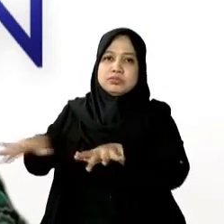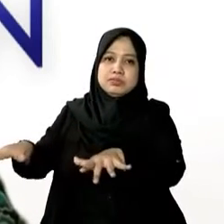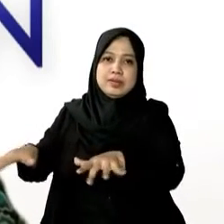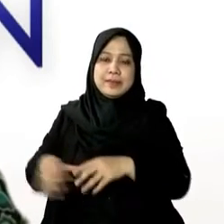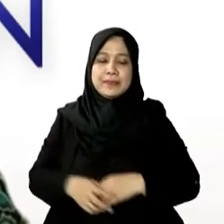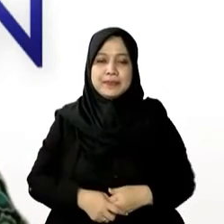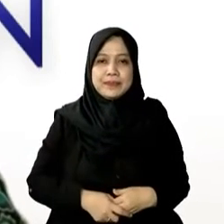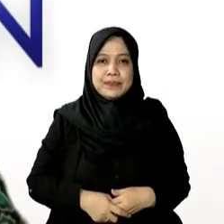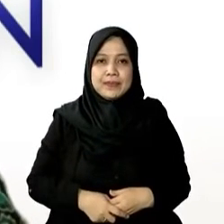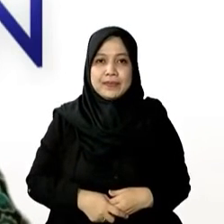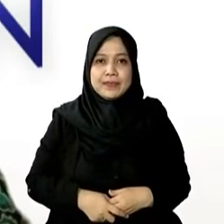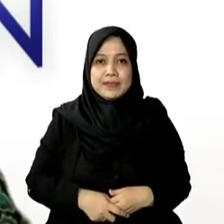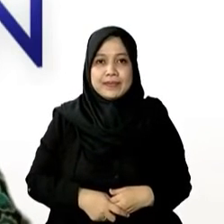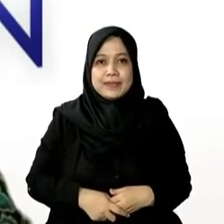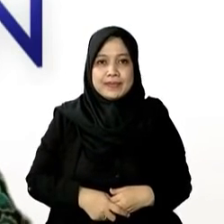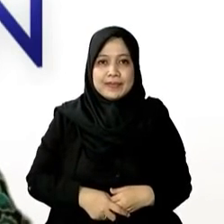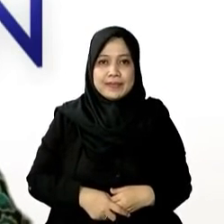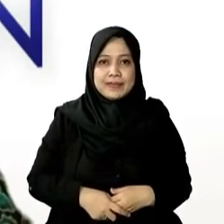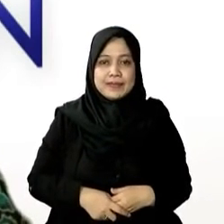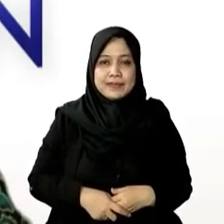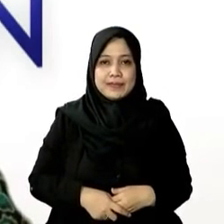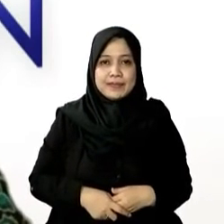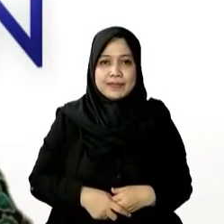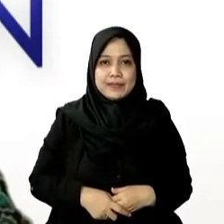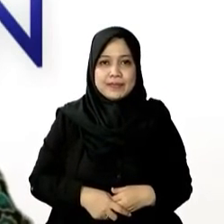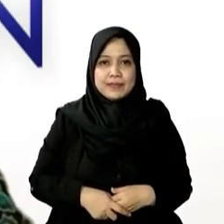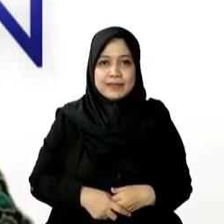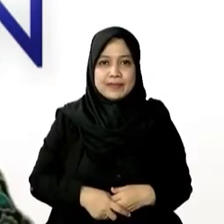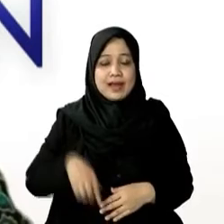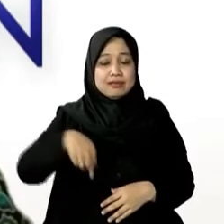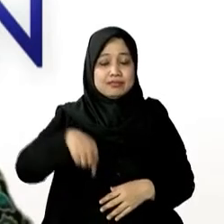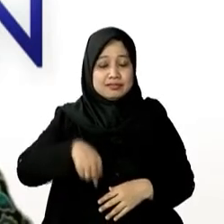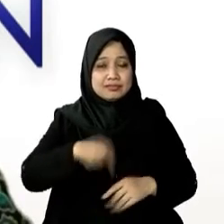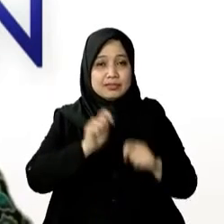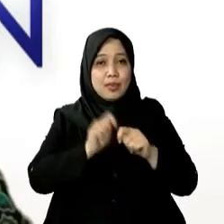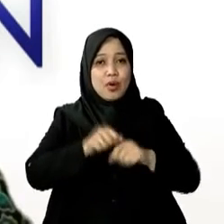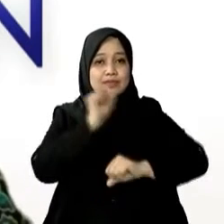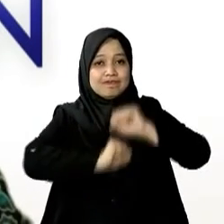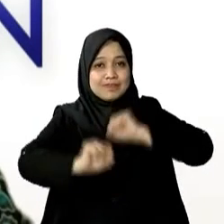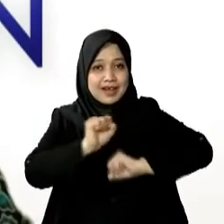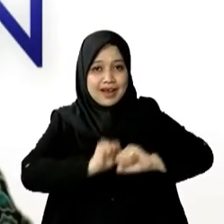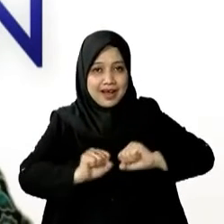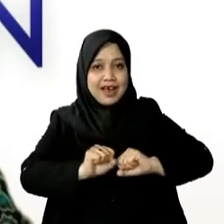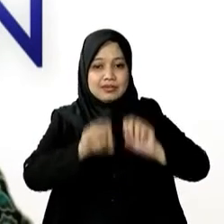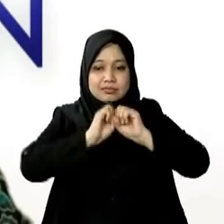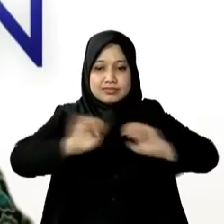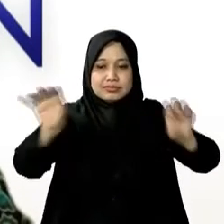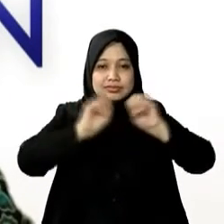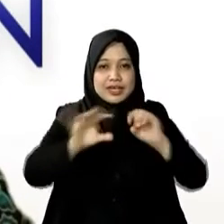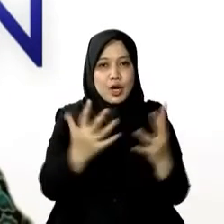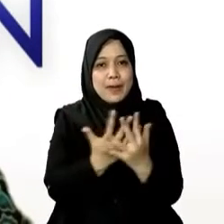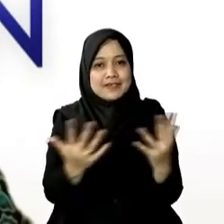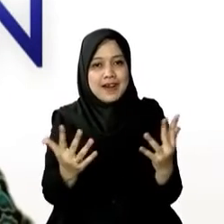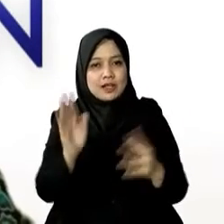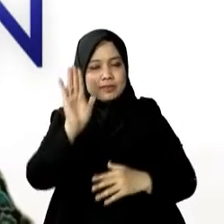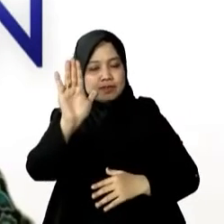ini memang Ayo kita juga melakukan satu gerakan-gerakan untuk pemasyarakat supaya masyarakat lebih